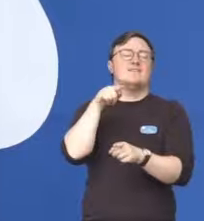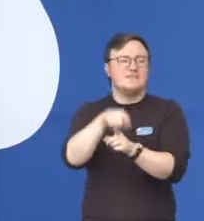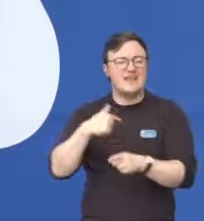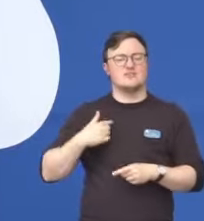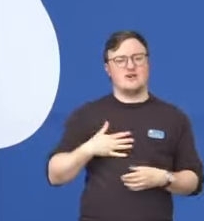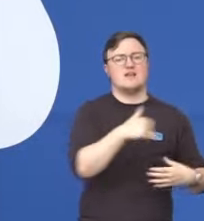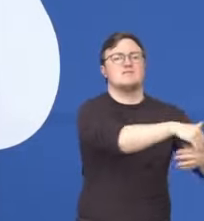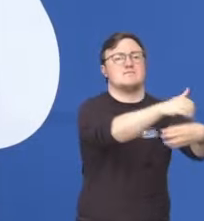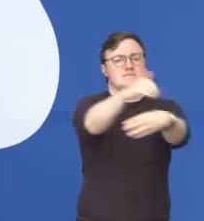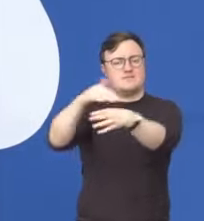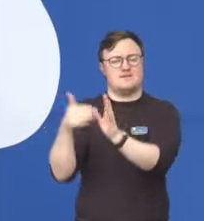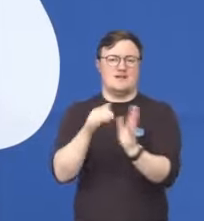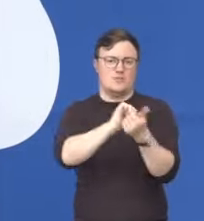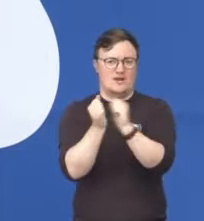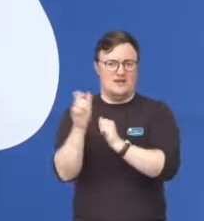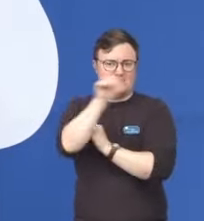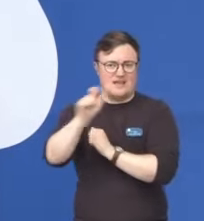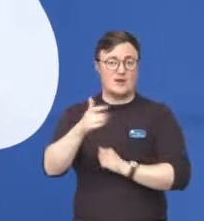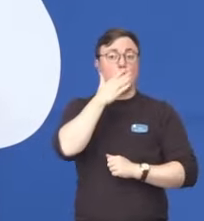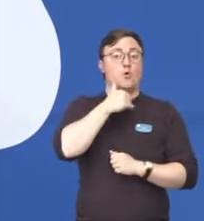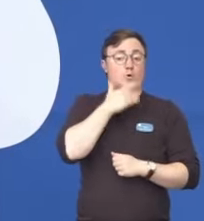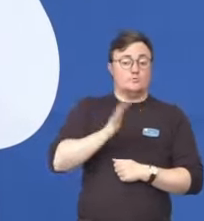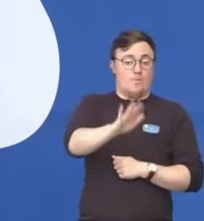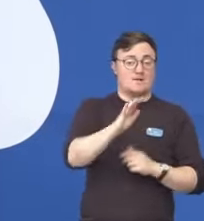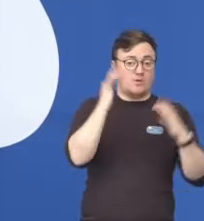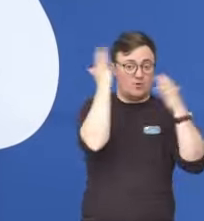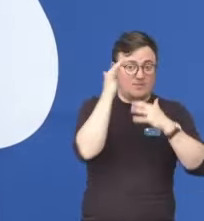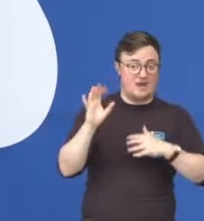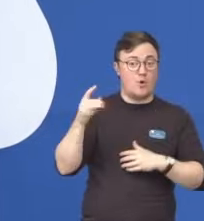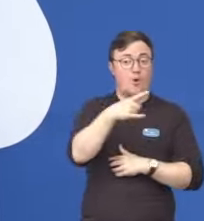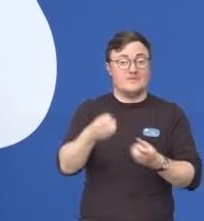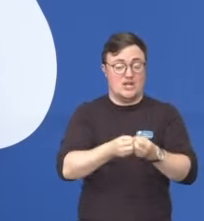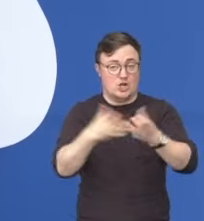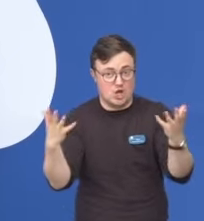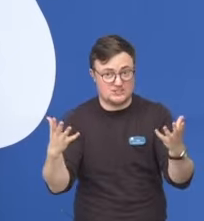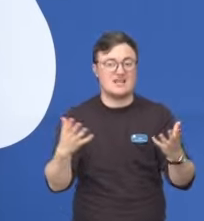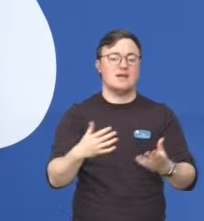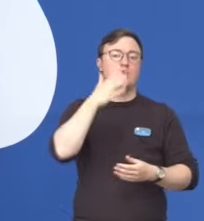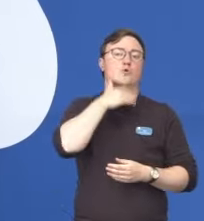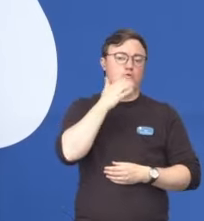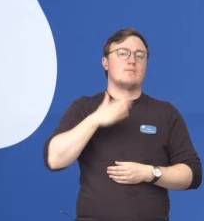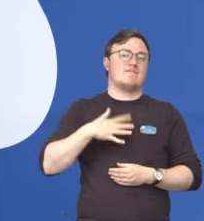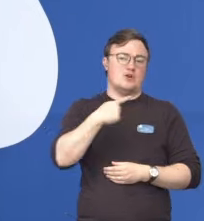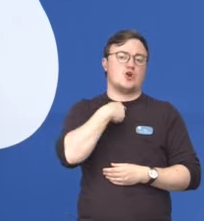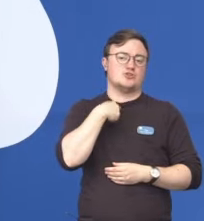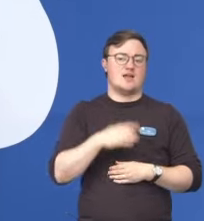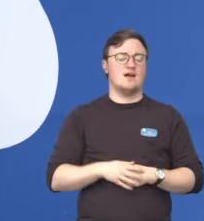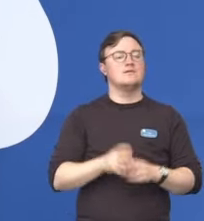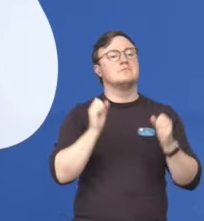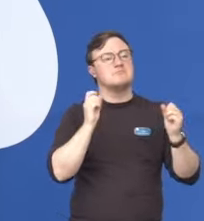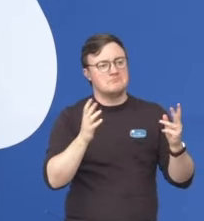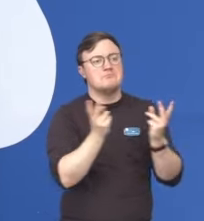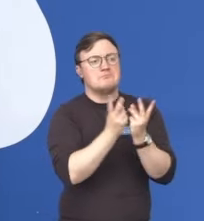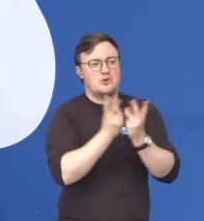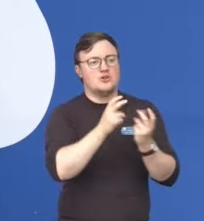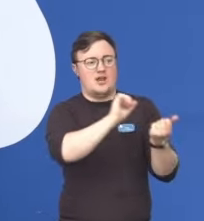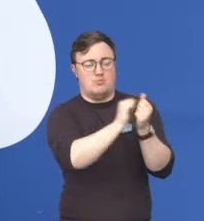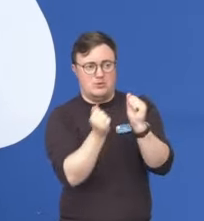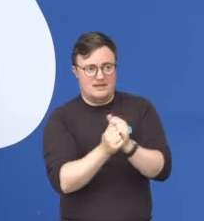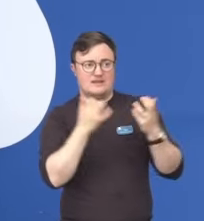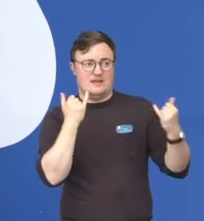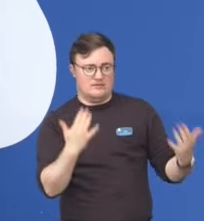landet. Lös de problemen som unga står inför. Då tror jag att fler kommer gå och rösta. Så unga känner sig inte sedda eller inkluderade av dagens politik? Är det det du